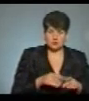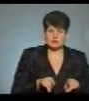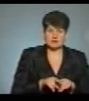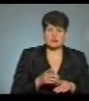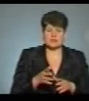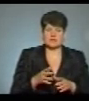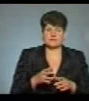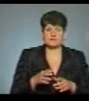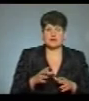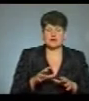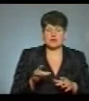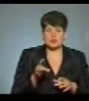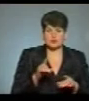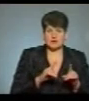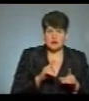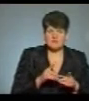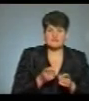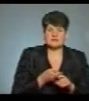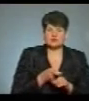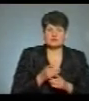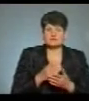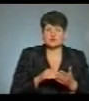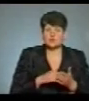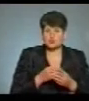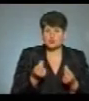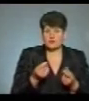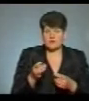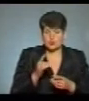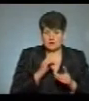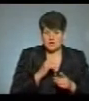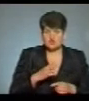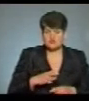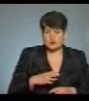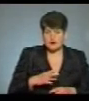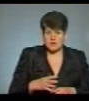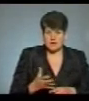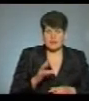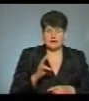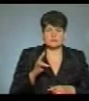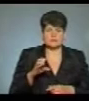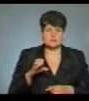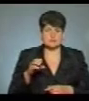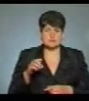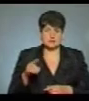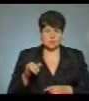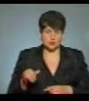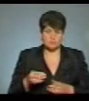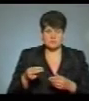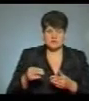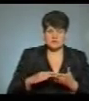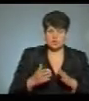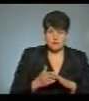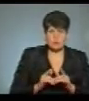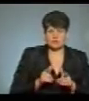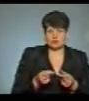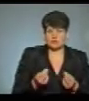власник районна рада, але в зв'язку з відсутністю коштів в районній раді чекаємо. А НСЗУ підписаний договір, але поступлень ще не